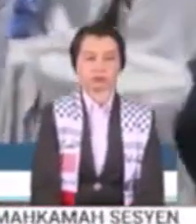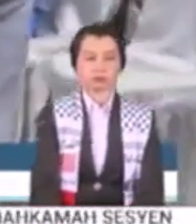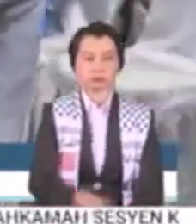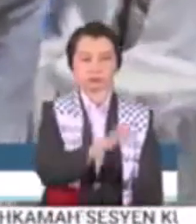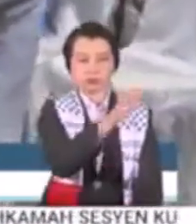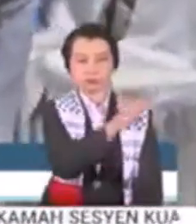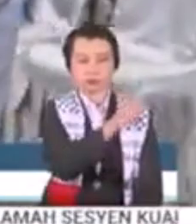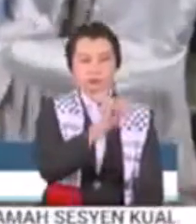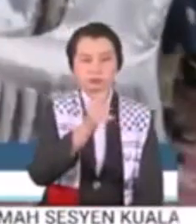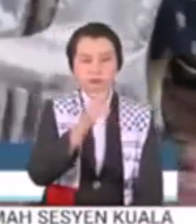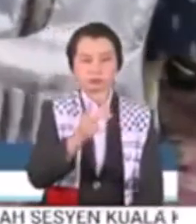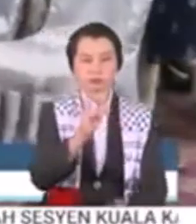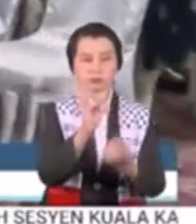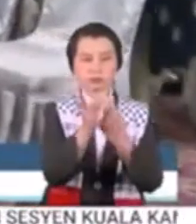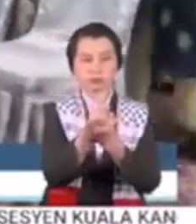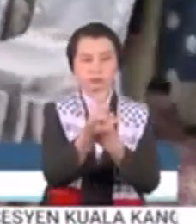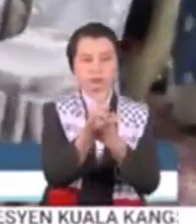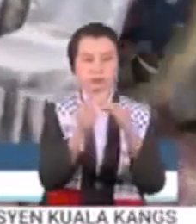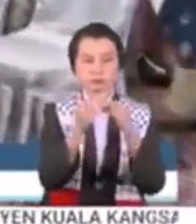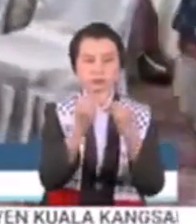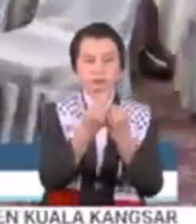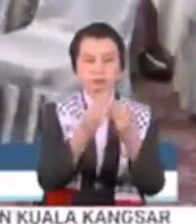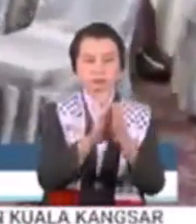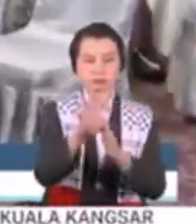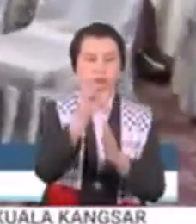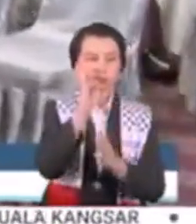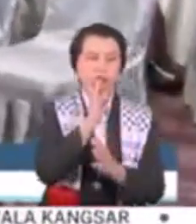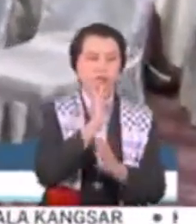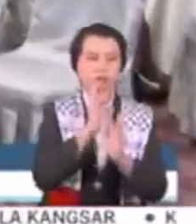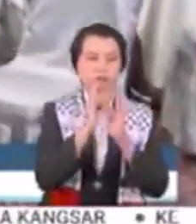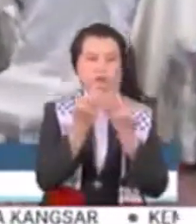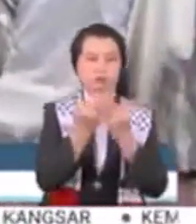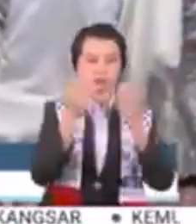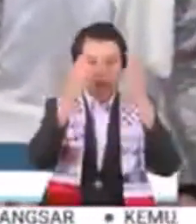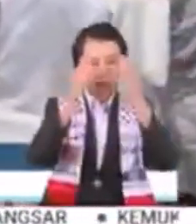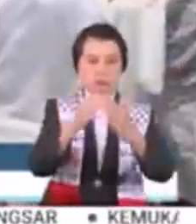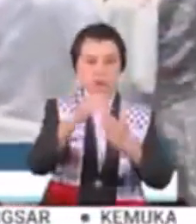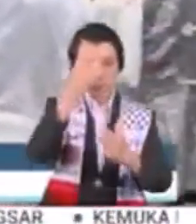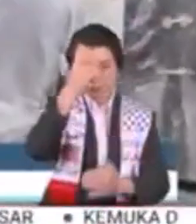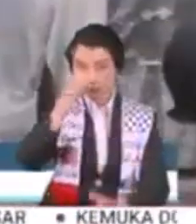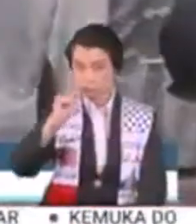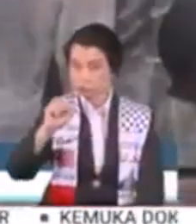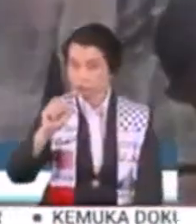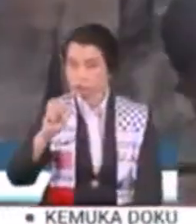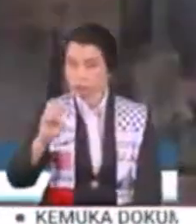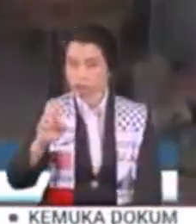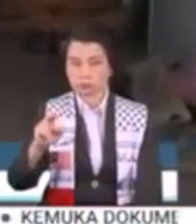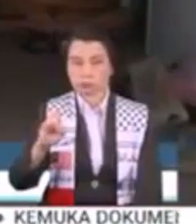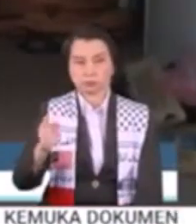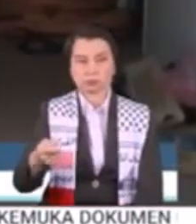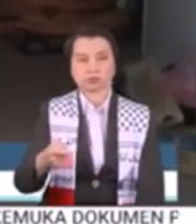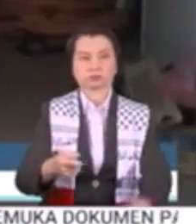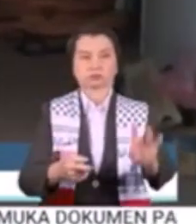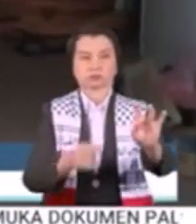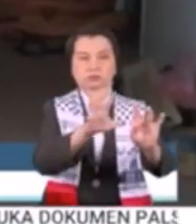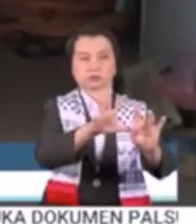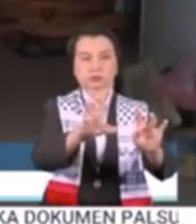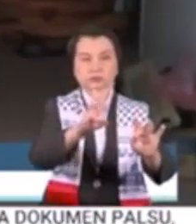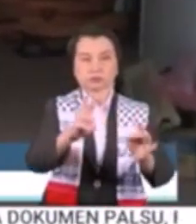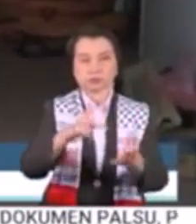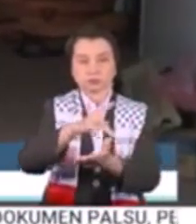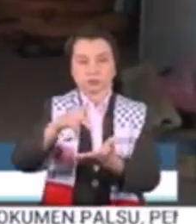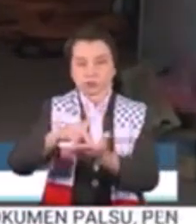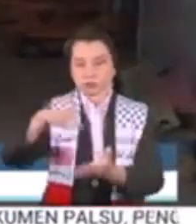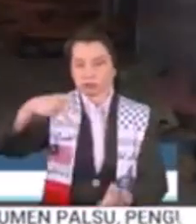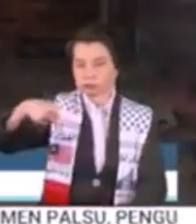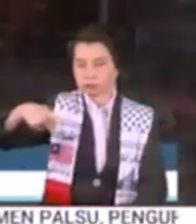Pengerusi Jawatan Kuasa Kebajikan Masyarakat, Pembangunan Wanita dan Keluarga Pahang, Datuk Sabariah Saidan berkata, 856 pusat